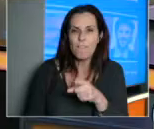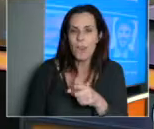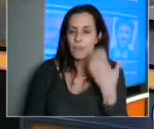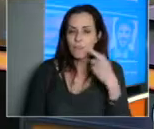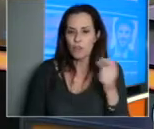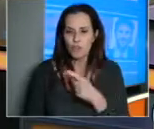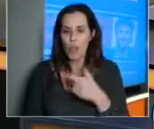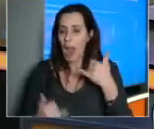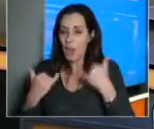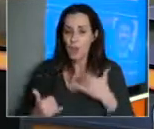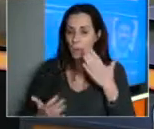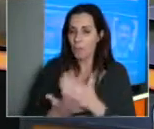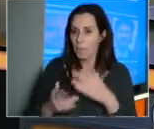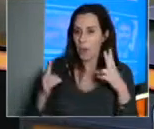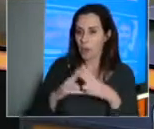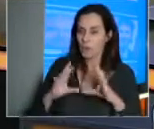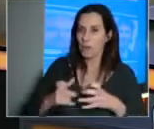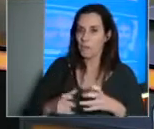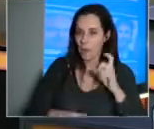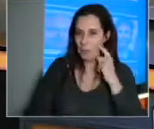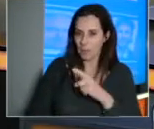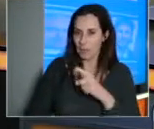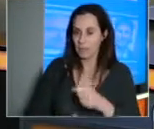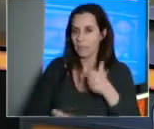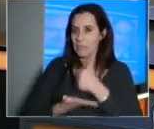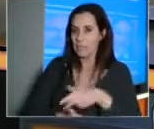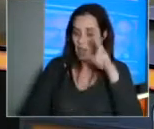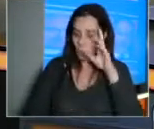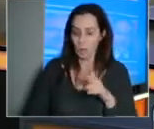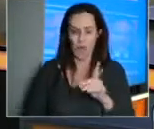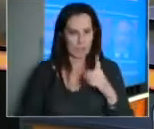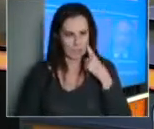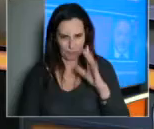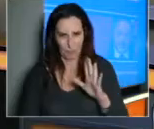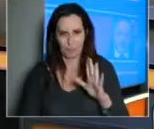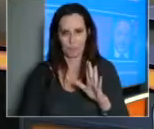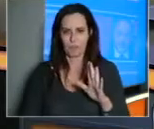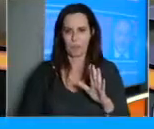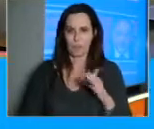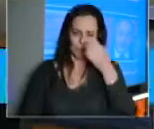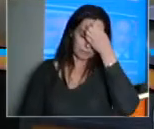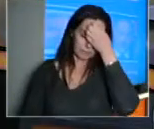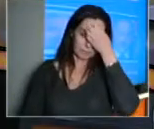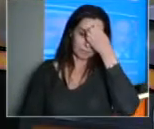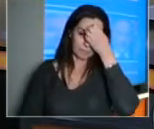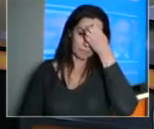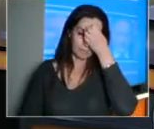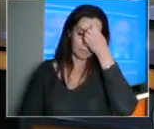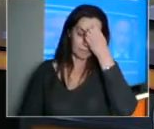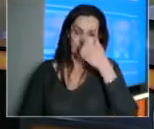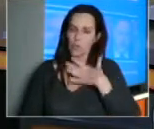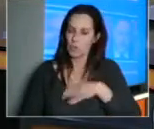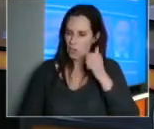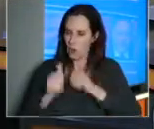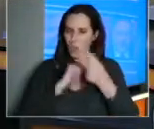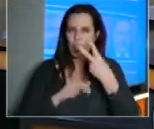זה מלפני שבוע. רגע, היום הוא כבר נפגש בכפר המכבייה עם נציגי הליכוד למסע ומתן. אז תראי, בוא נגיד לך משהו. בוא, אני אחזיר אותך רגע לשתיים או שלוש תוכניות